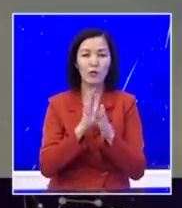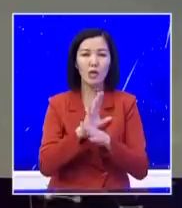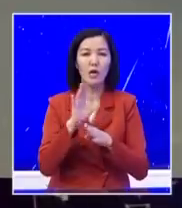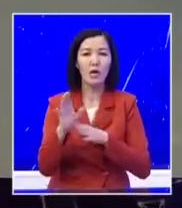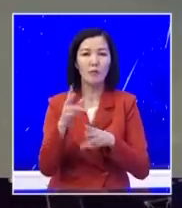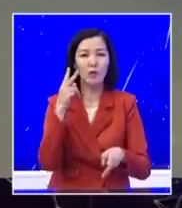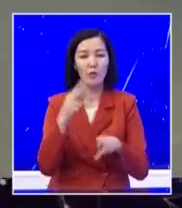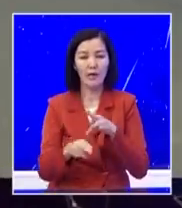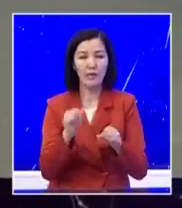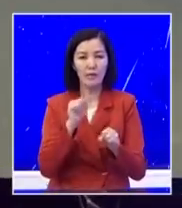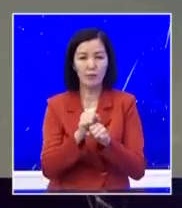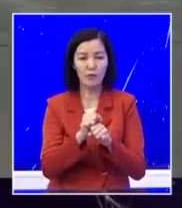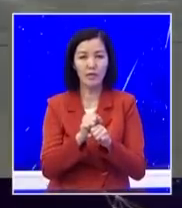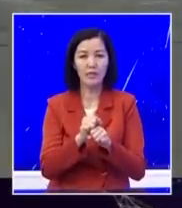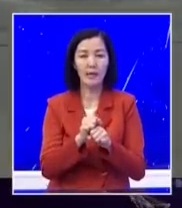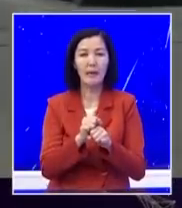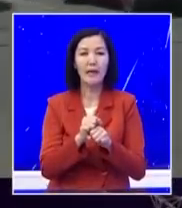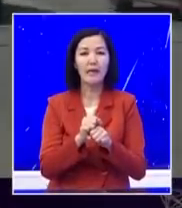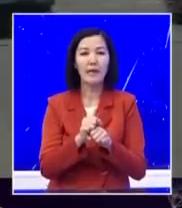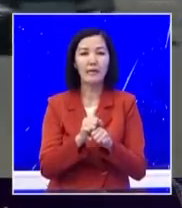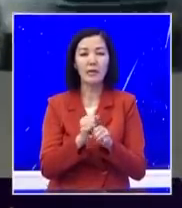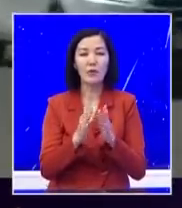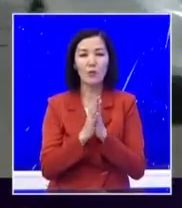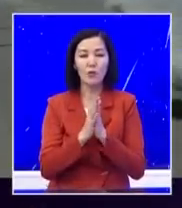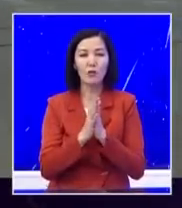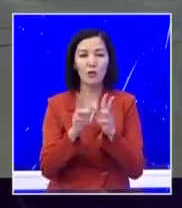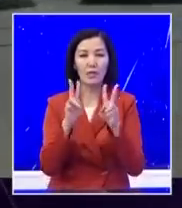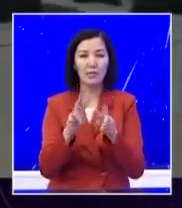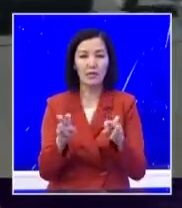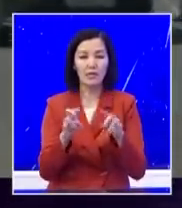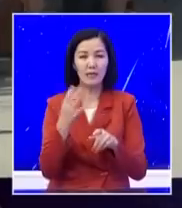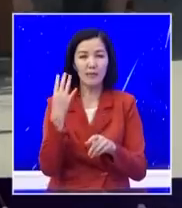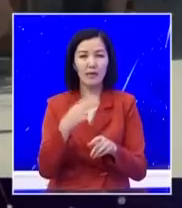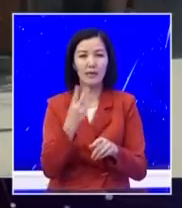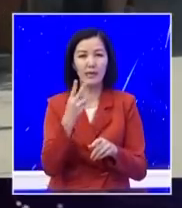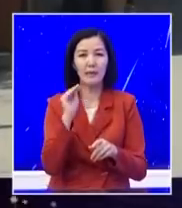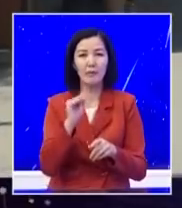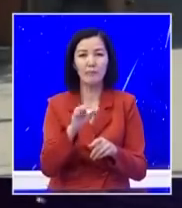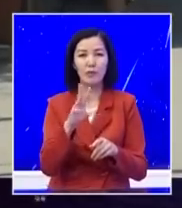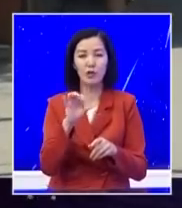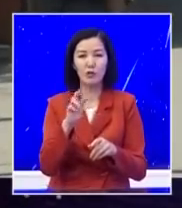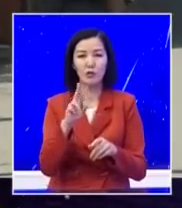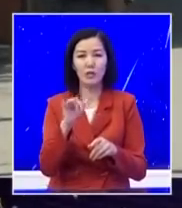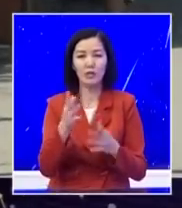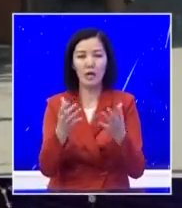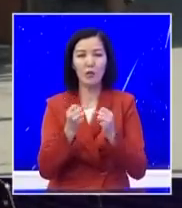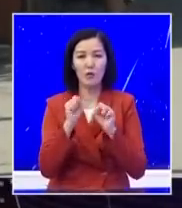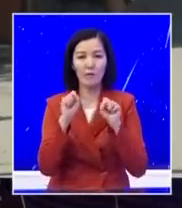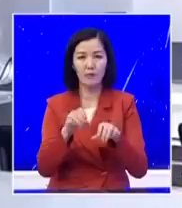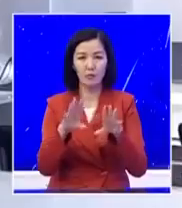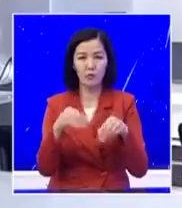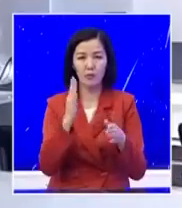аяқталды. Бірақ министрлік жекелеген азаматтардың өтінішін қарап, оларға 42500 алуға тағы бір мүмкіндік